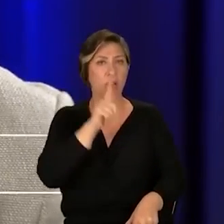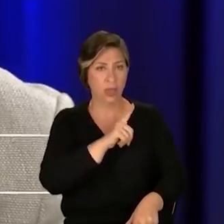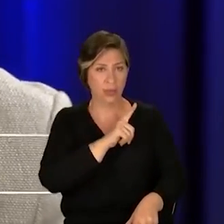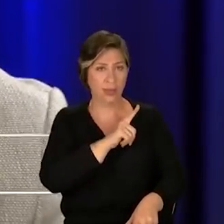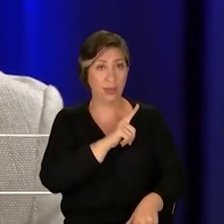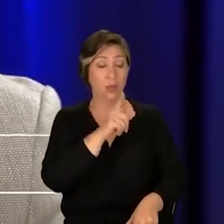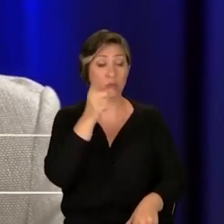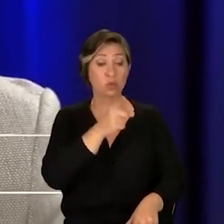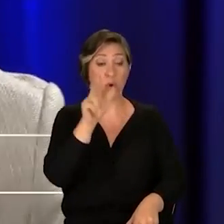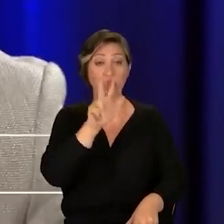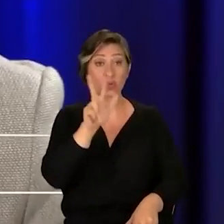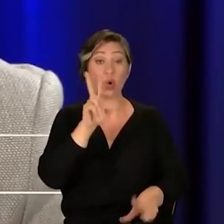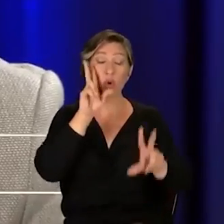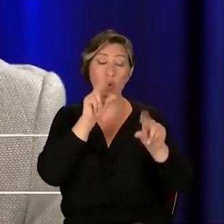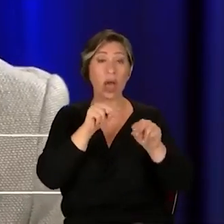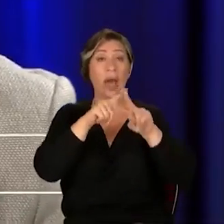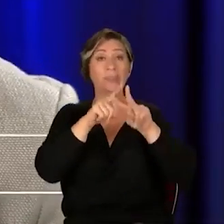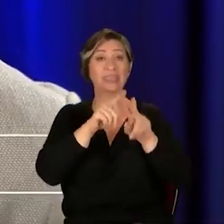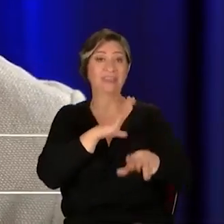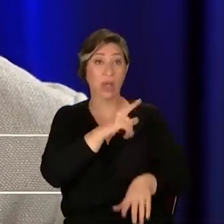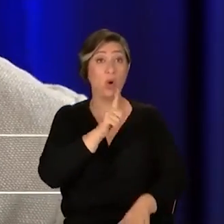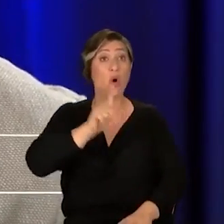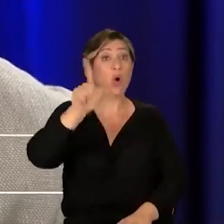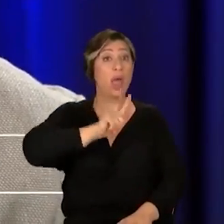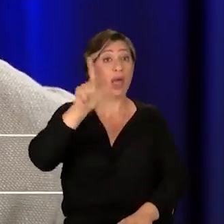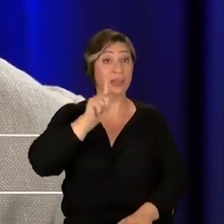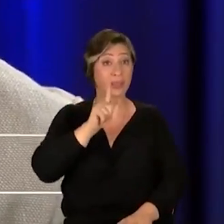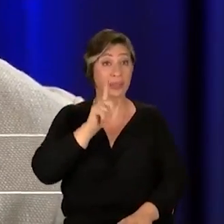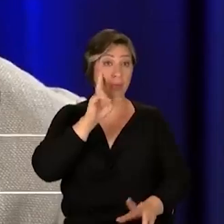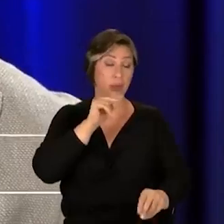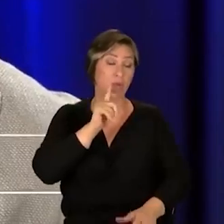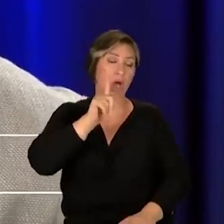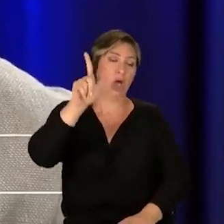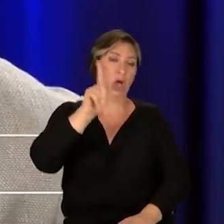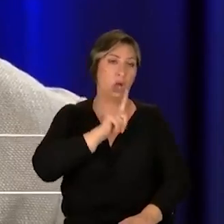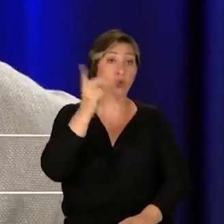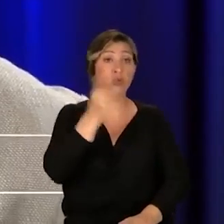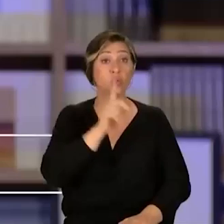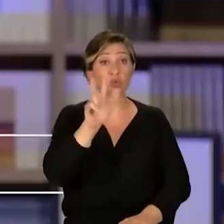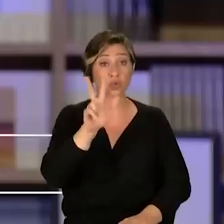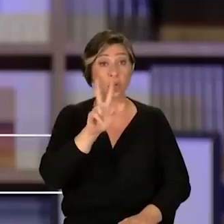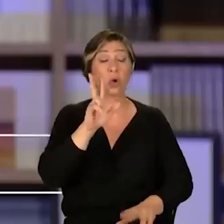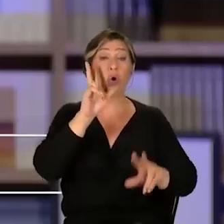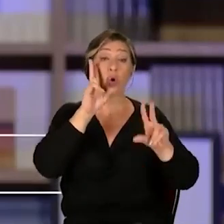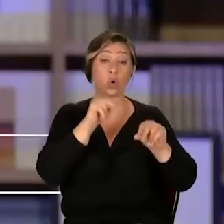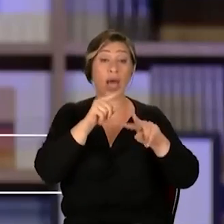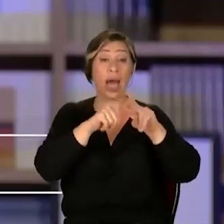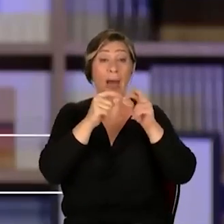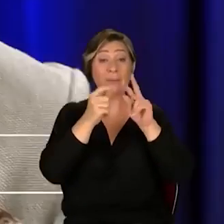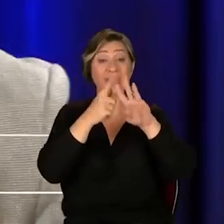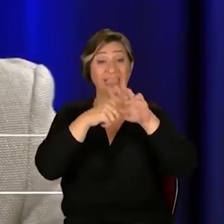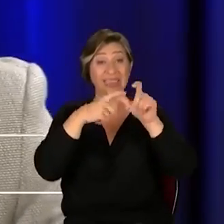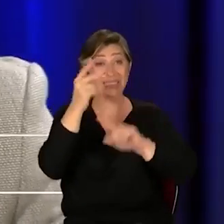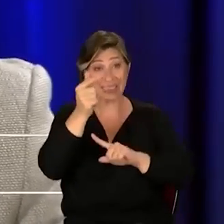hastaların yaklaşık %30'unda uyku apne var. Horlayanlar. Evet. Horlayanların %30'unda. Uyku apnelilerin de